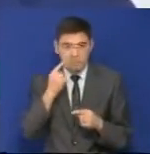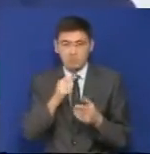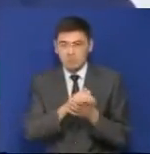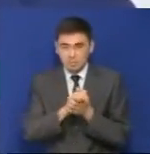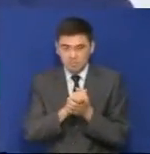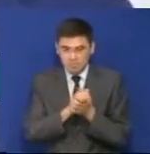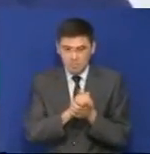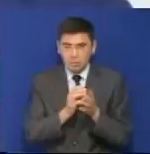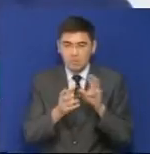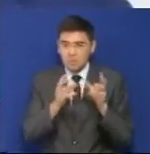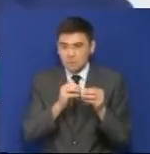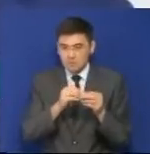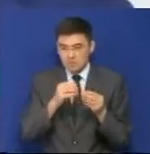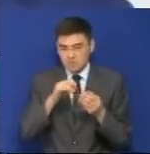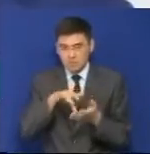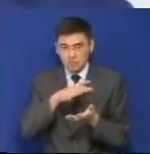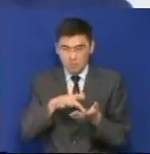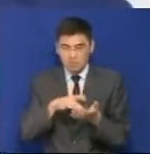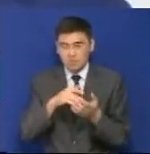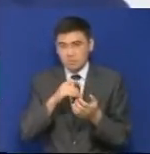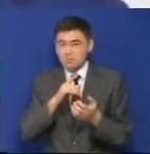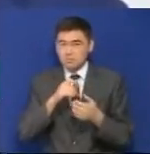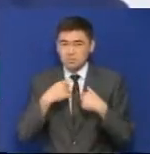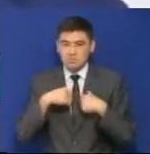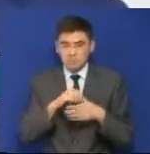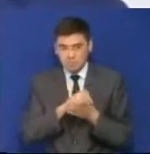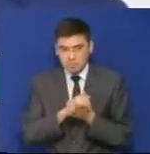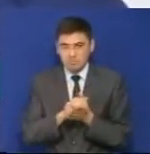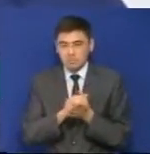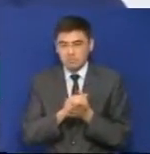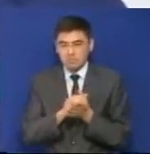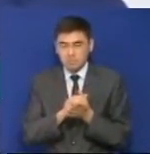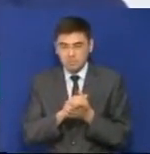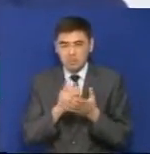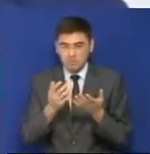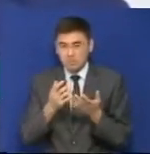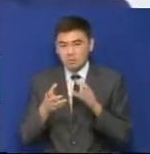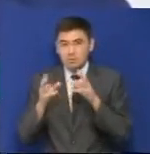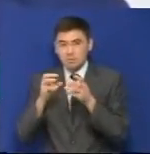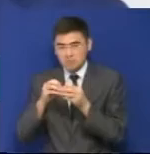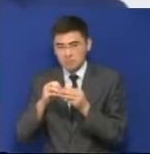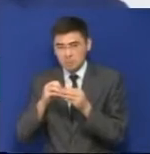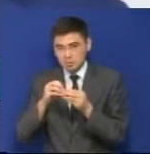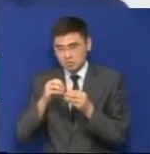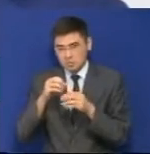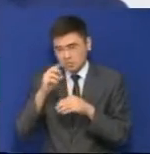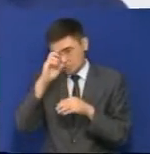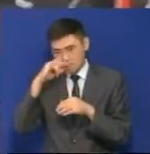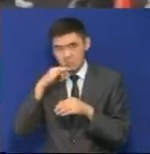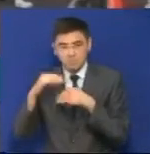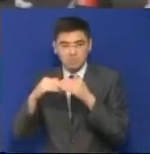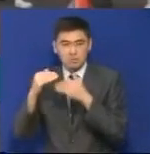татулығы, еліміздің, қаламыздың бейбітшілігі, тыныштығы, осының барлығы міне біздің еліміздің дамуына үлесін қосып